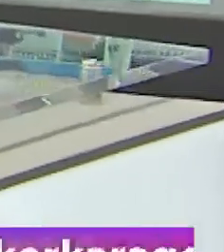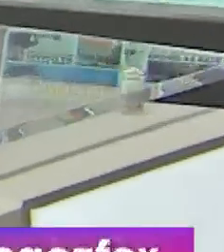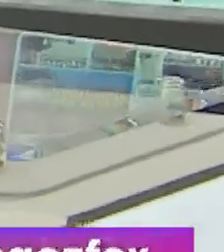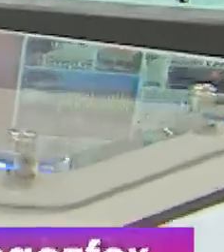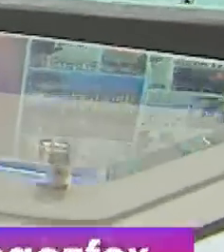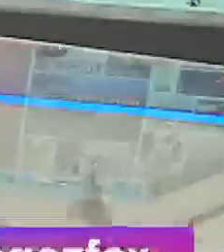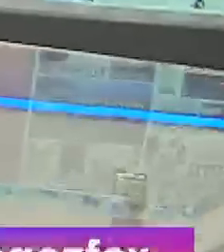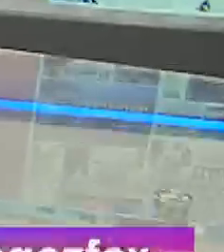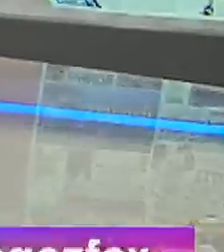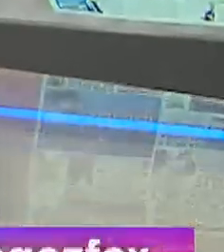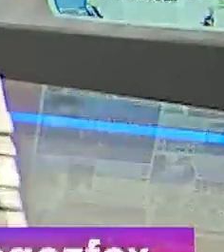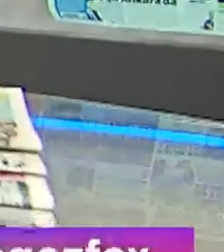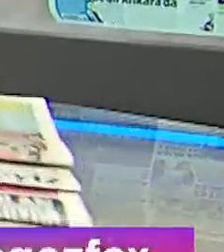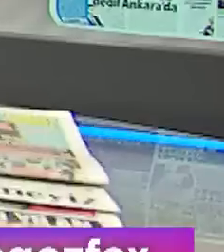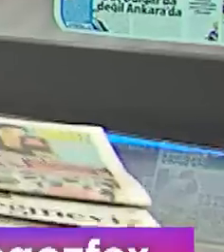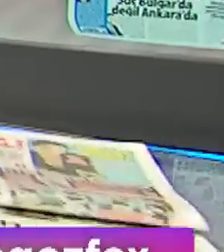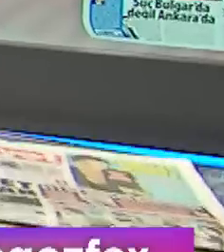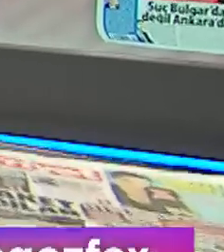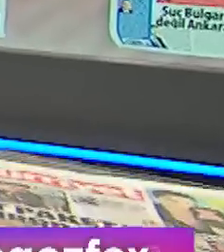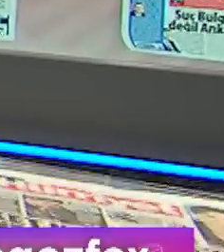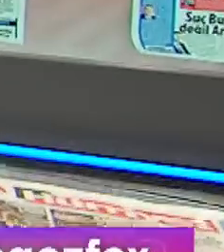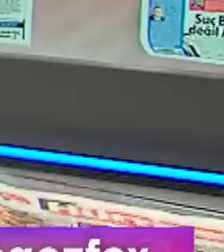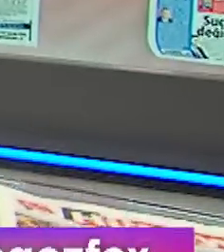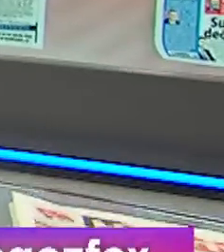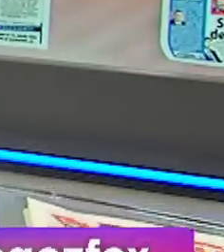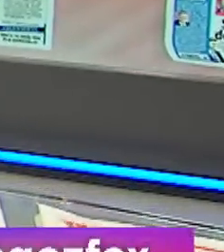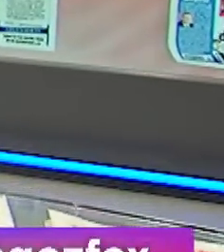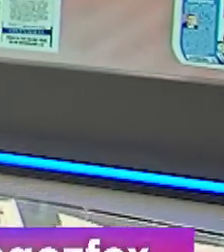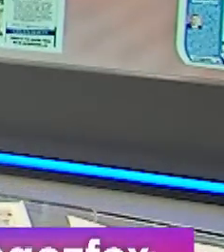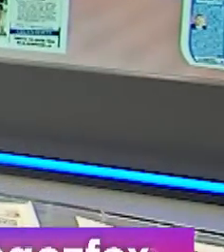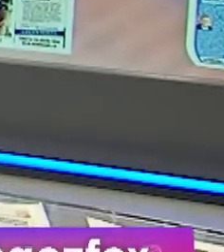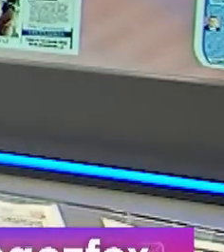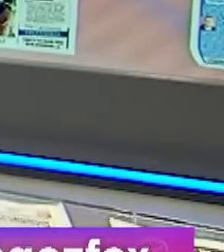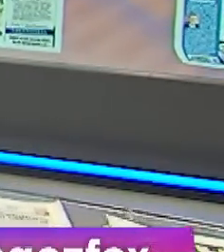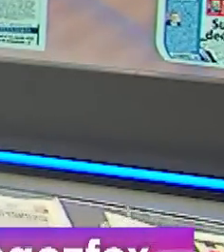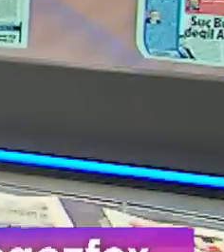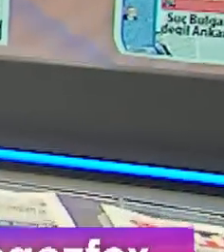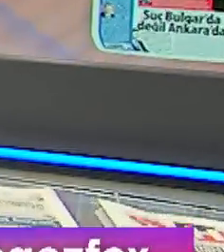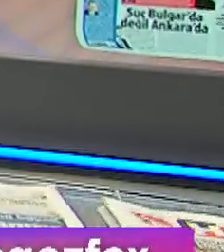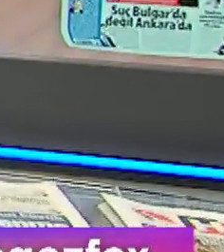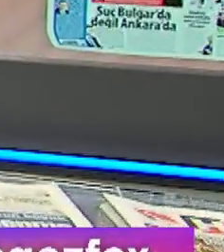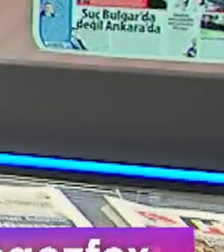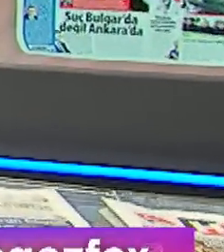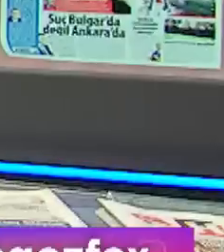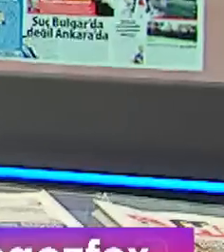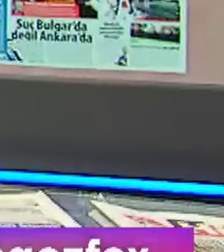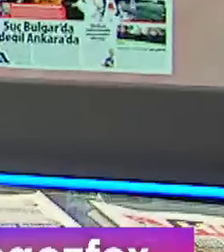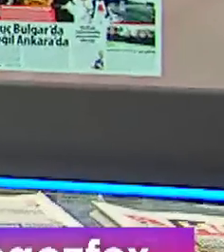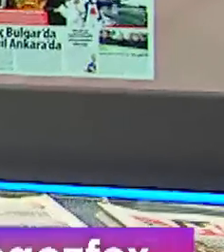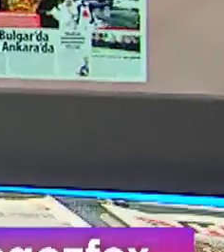şimdi Tabii beklentiler var değerlendireceğiz ama EYT ile ilgili karar çıkmayabilir